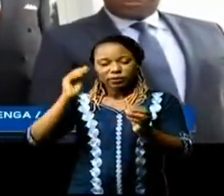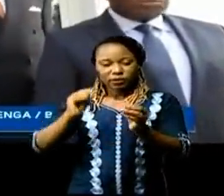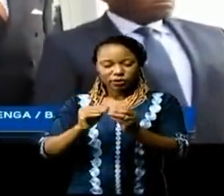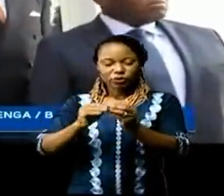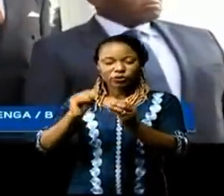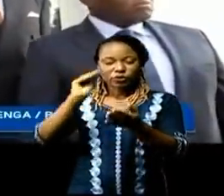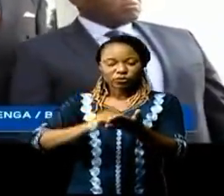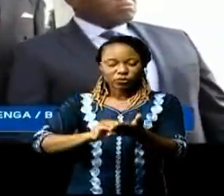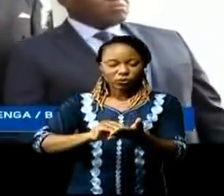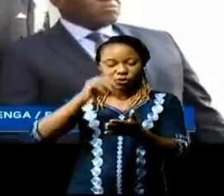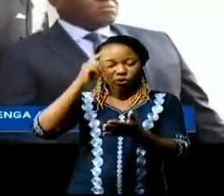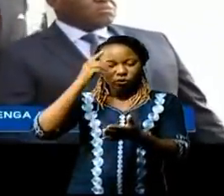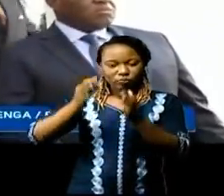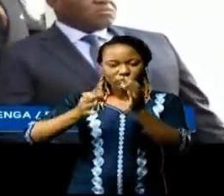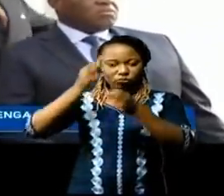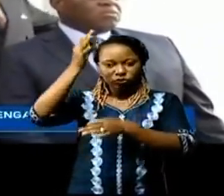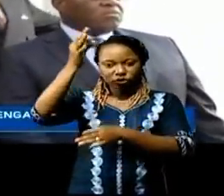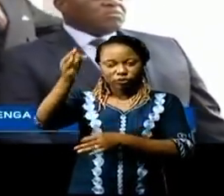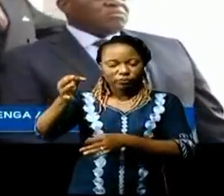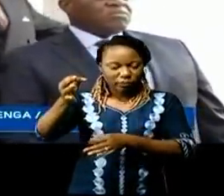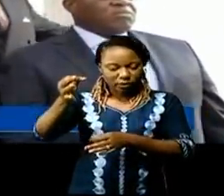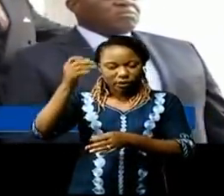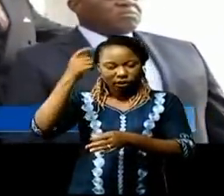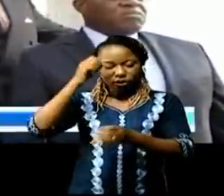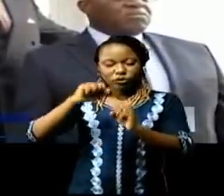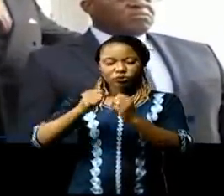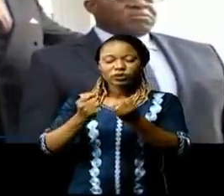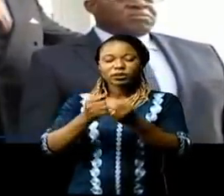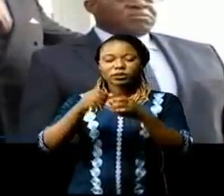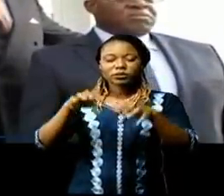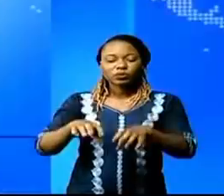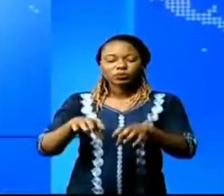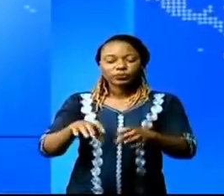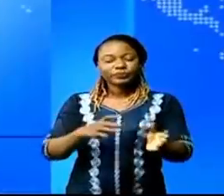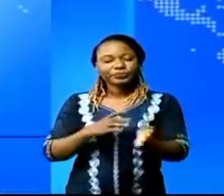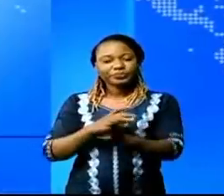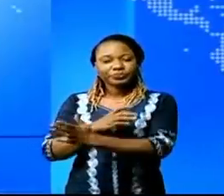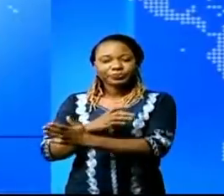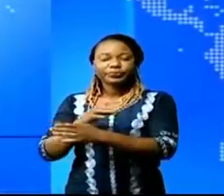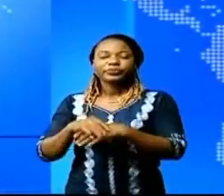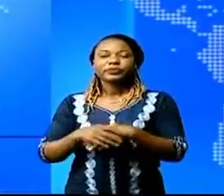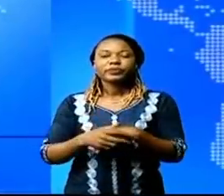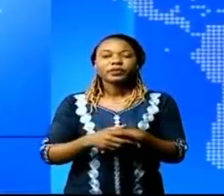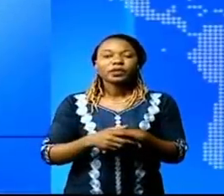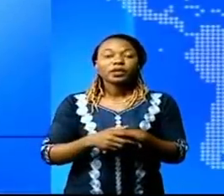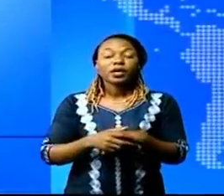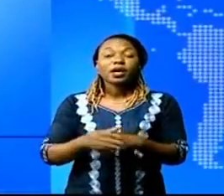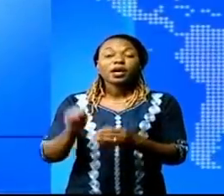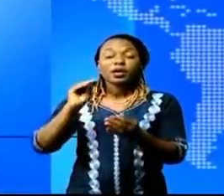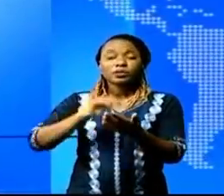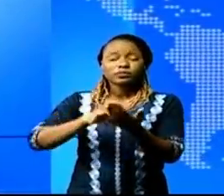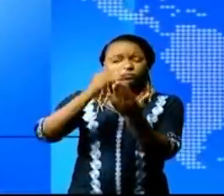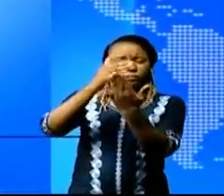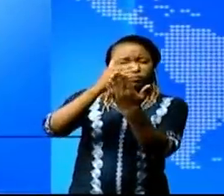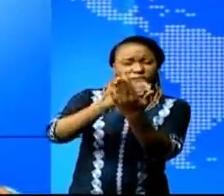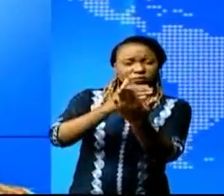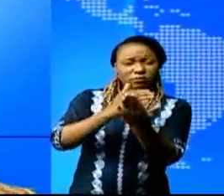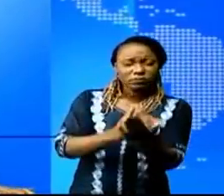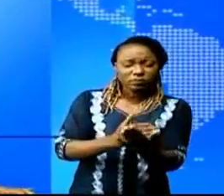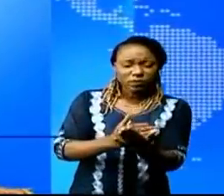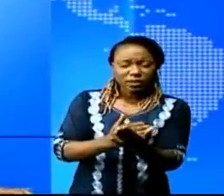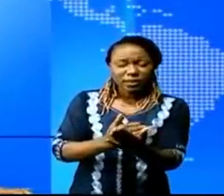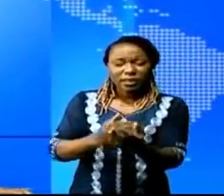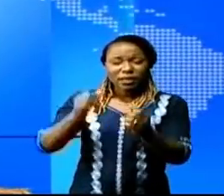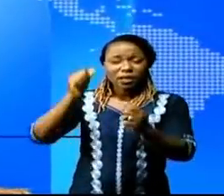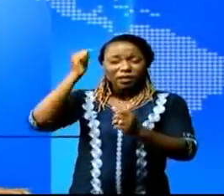administrateur délégué de la Fédération des entreprises du Congo. On enregistre de plus en plus des naufrages sur